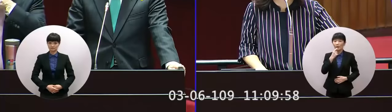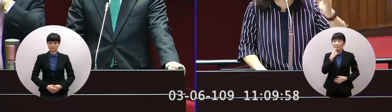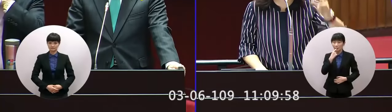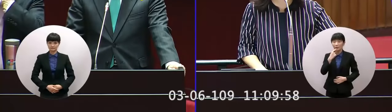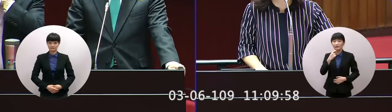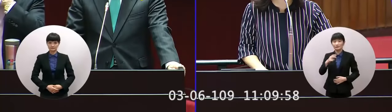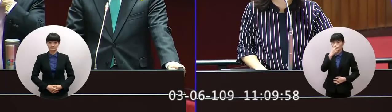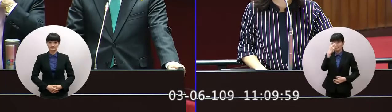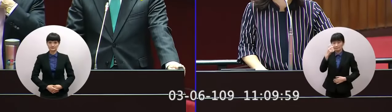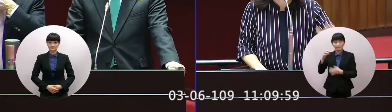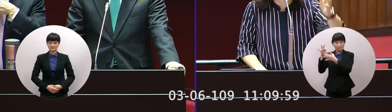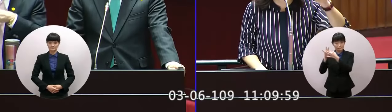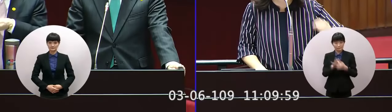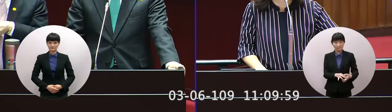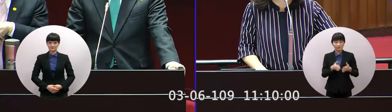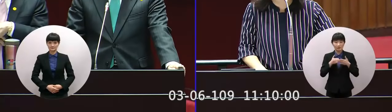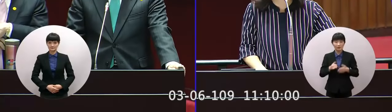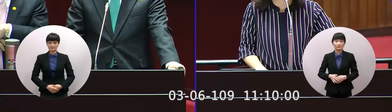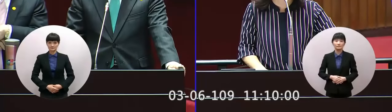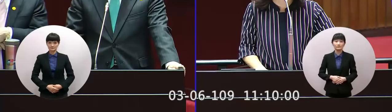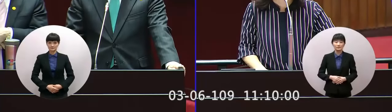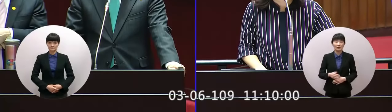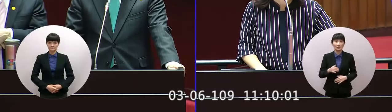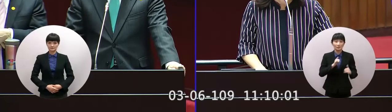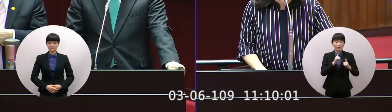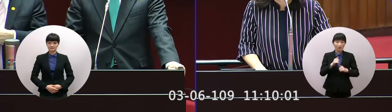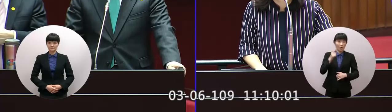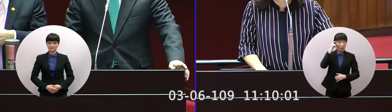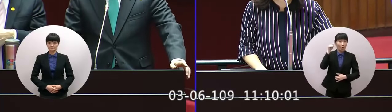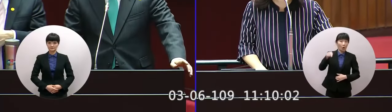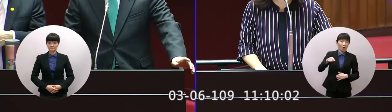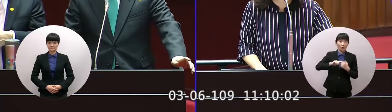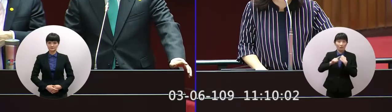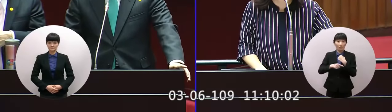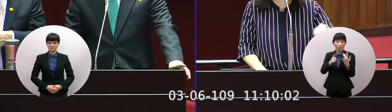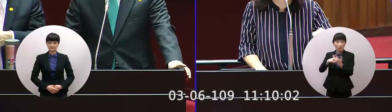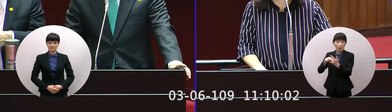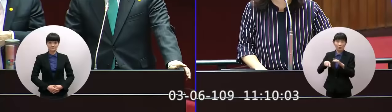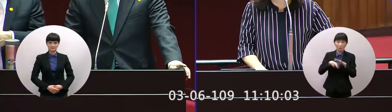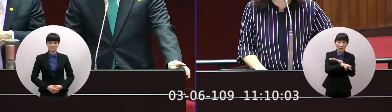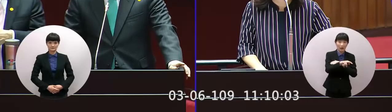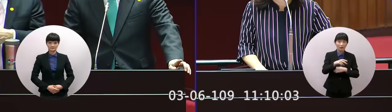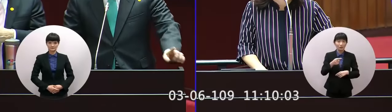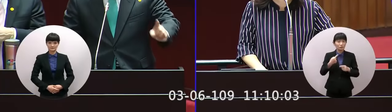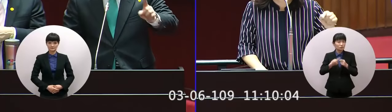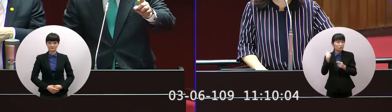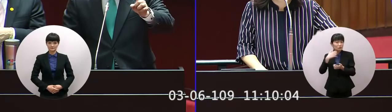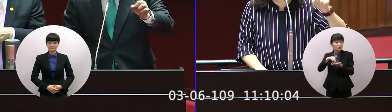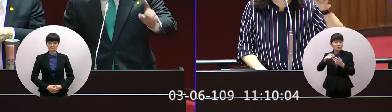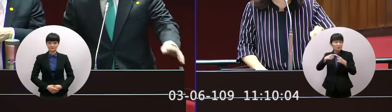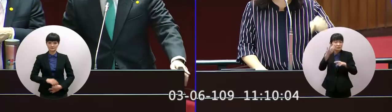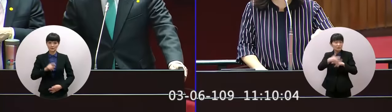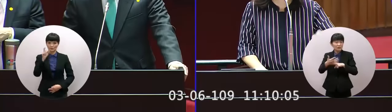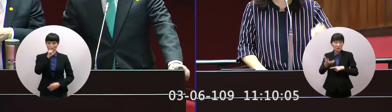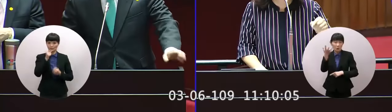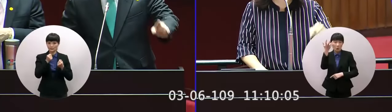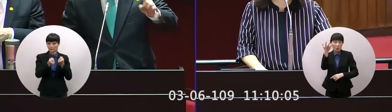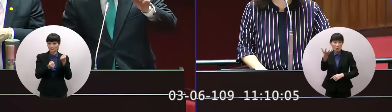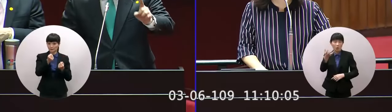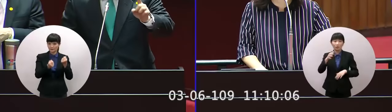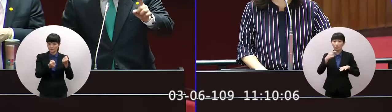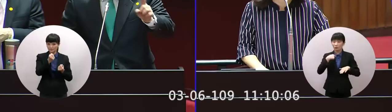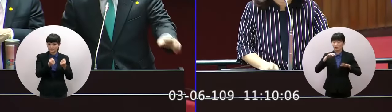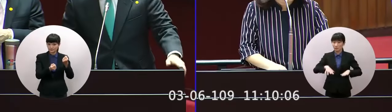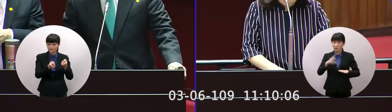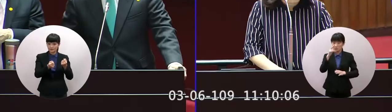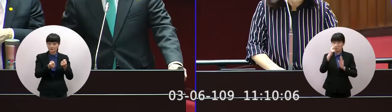家觉得现在可以侥幸喝酒可以上路。去年死亡人数这么高，我决心要再一次在这边